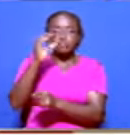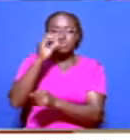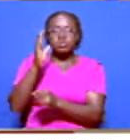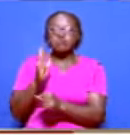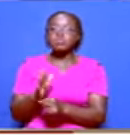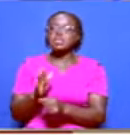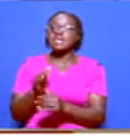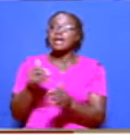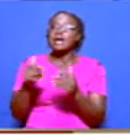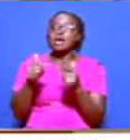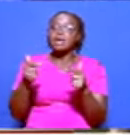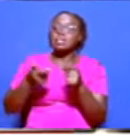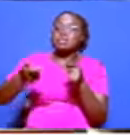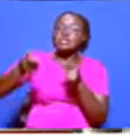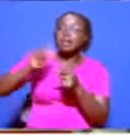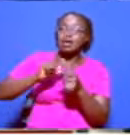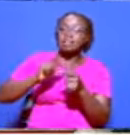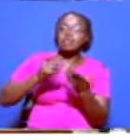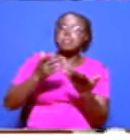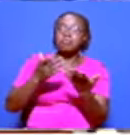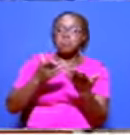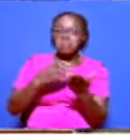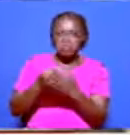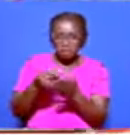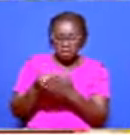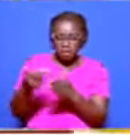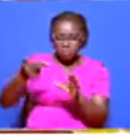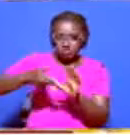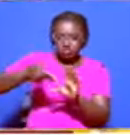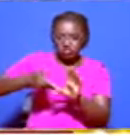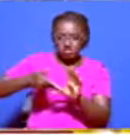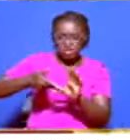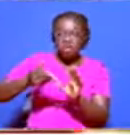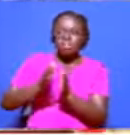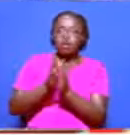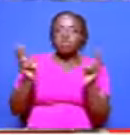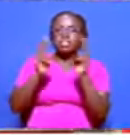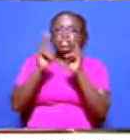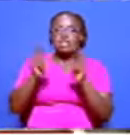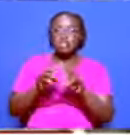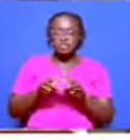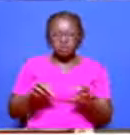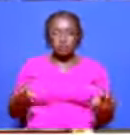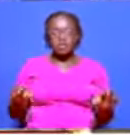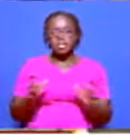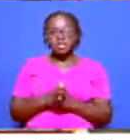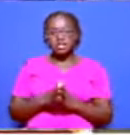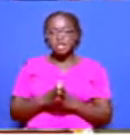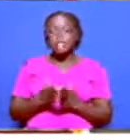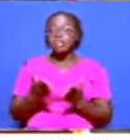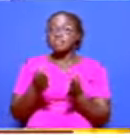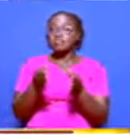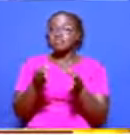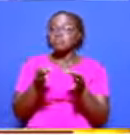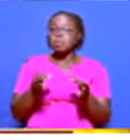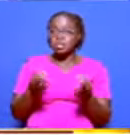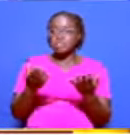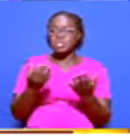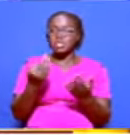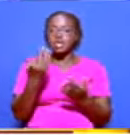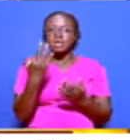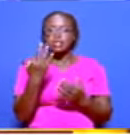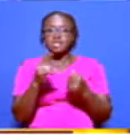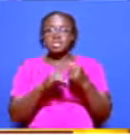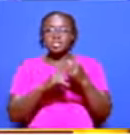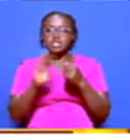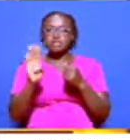mafuta katika soko la kimataifa. Kulingana na takwimu za Wizara ya Fedha, serikali imetumia shilingi bilioni 36 kupunguza